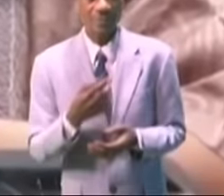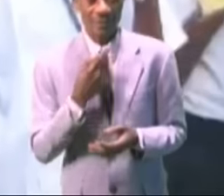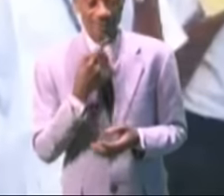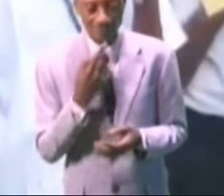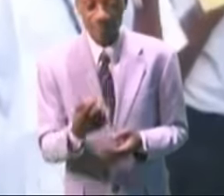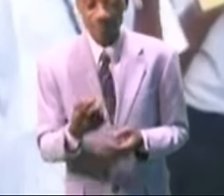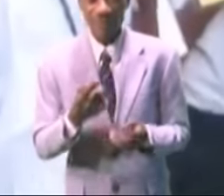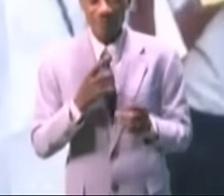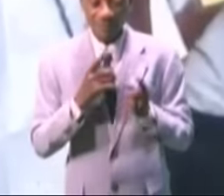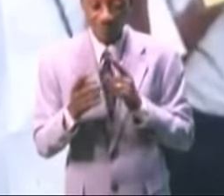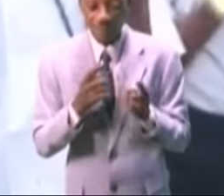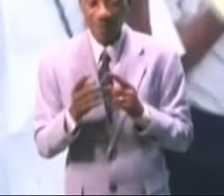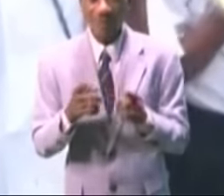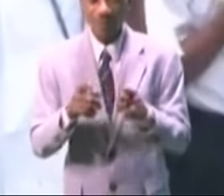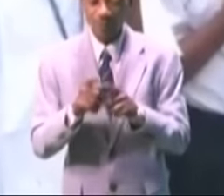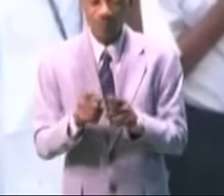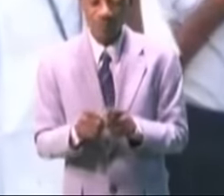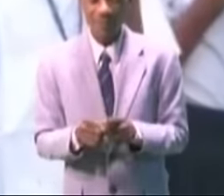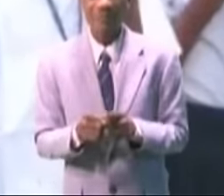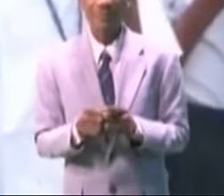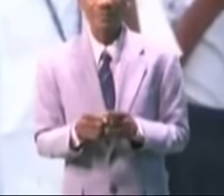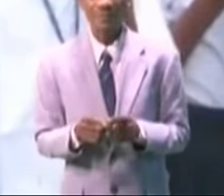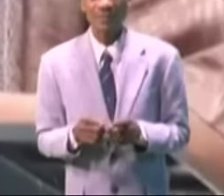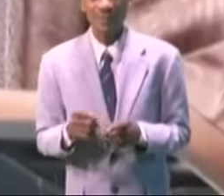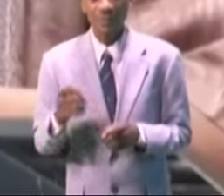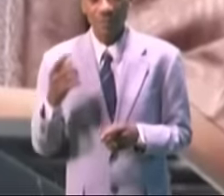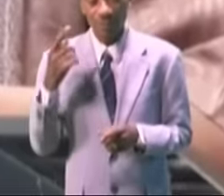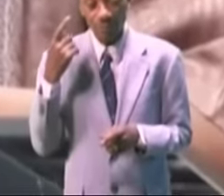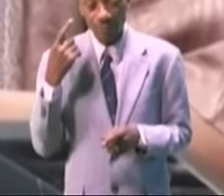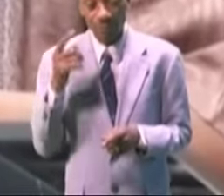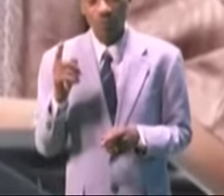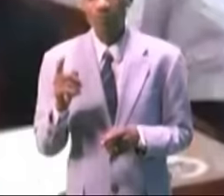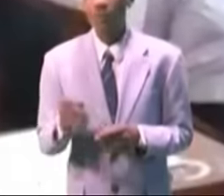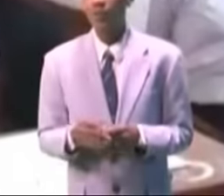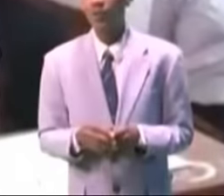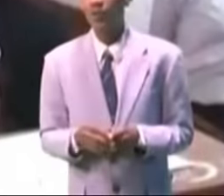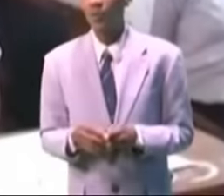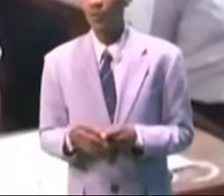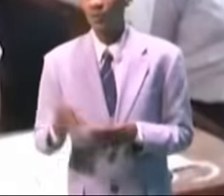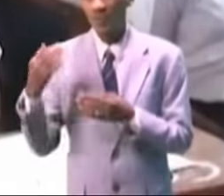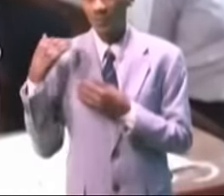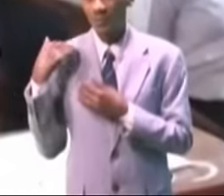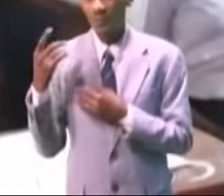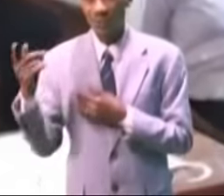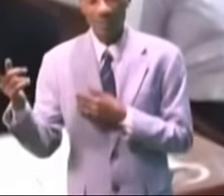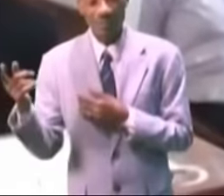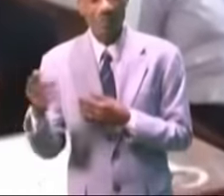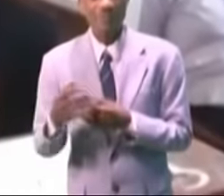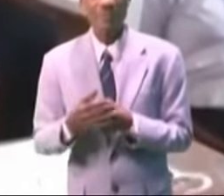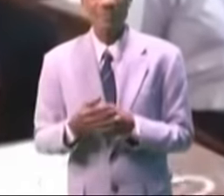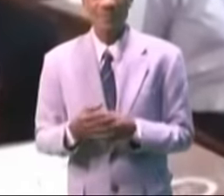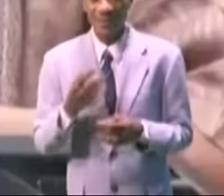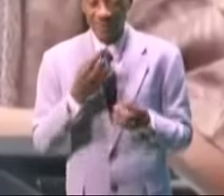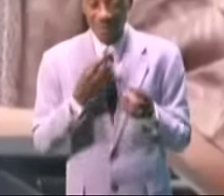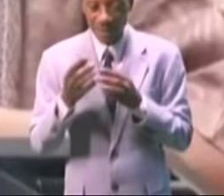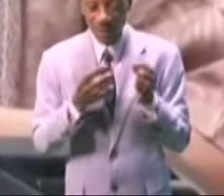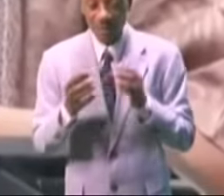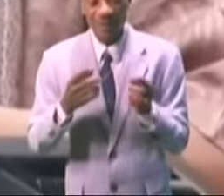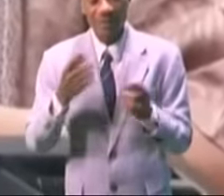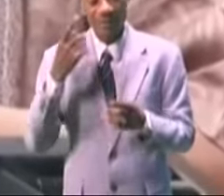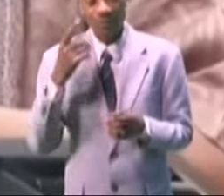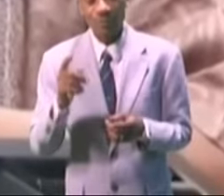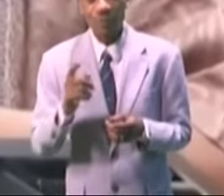proposées. Ici également l'occasion de remercier les parents qui ne cessent d'envoyer leurs enfants à l'école pour que demain,